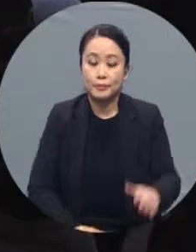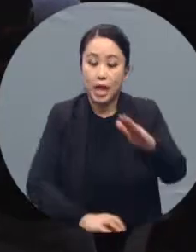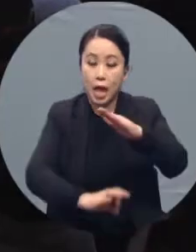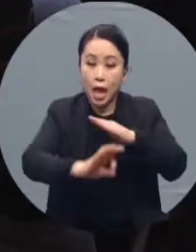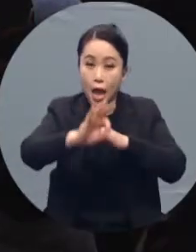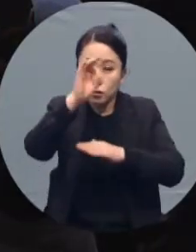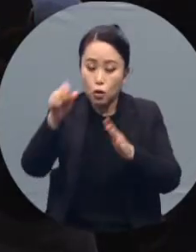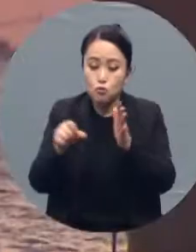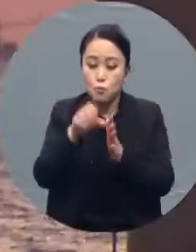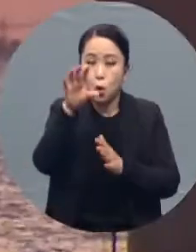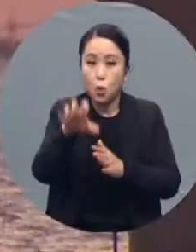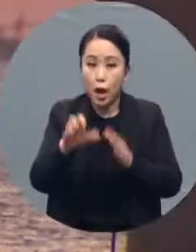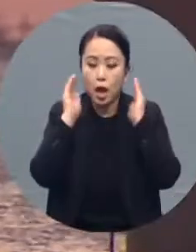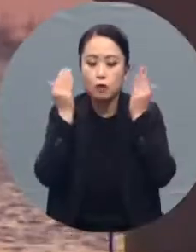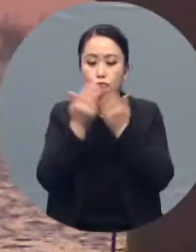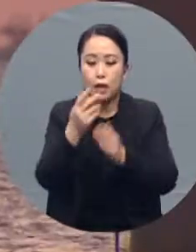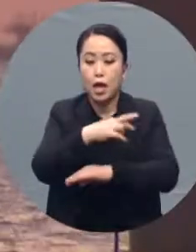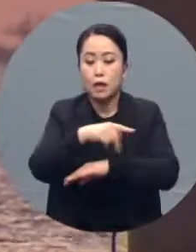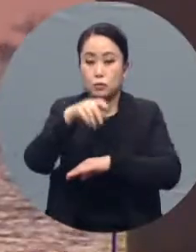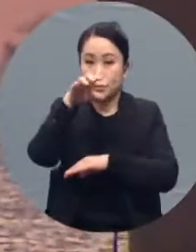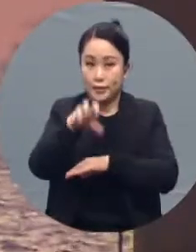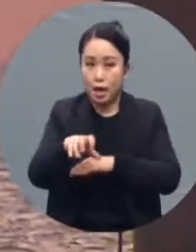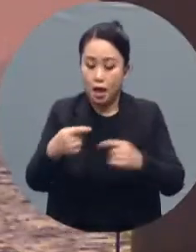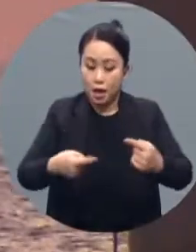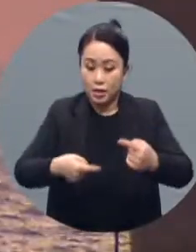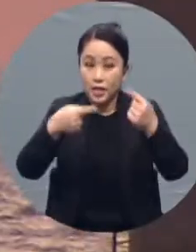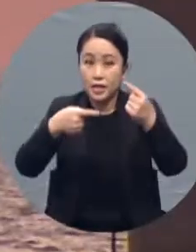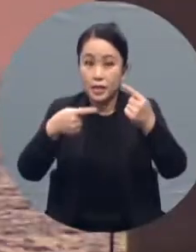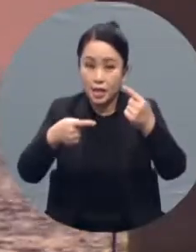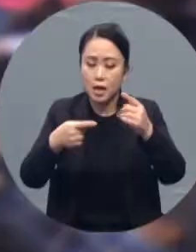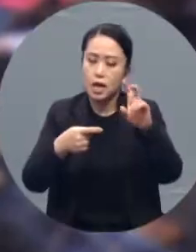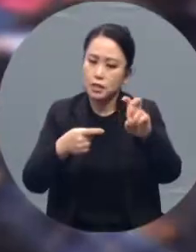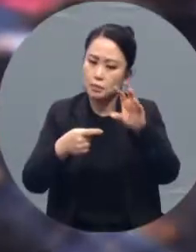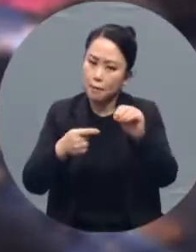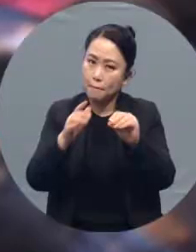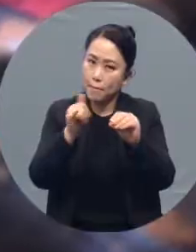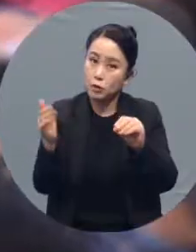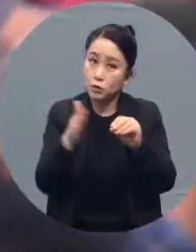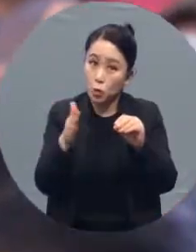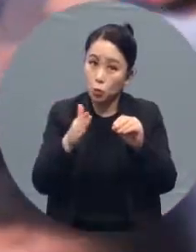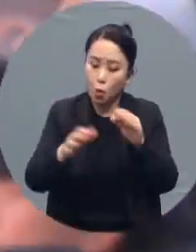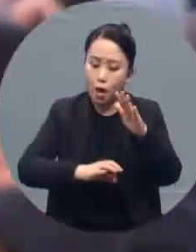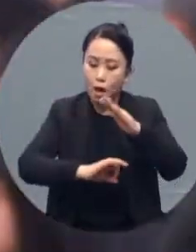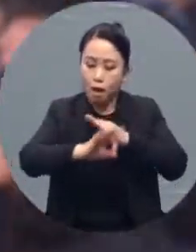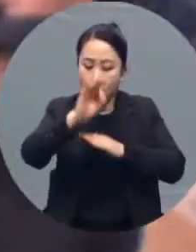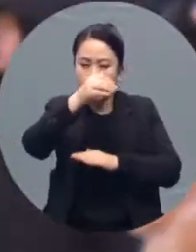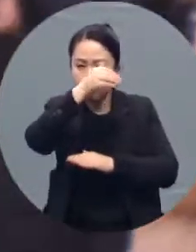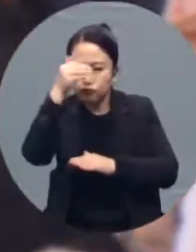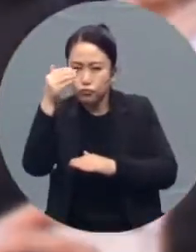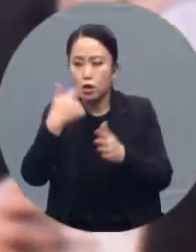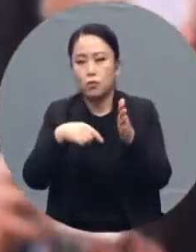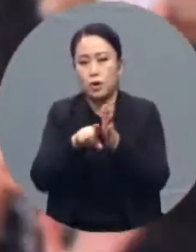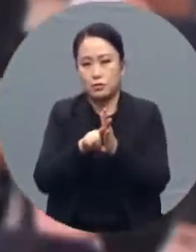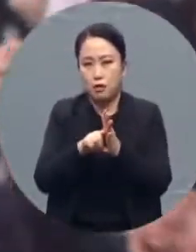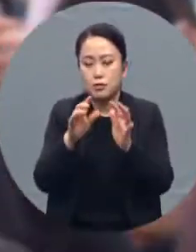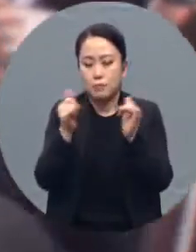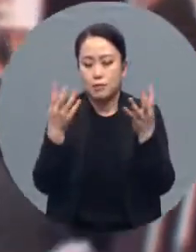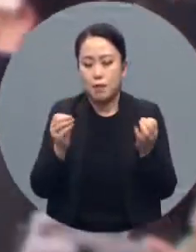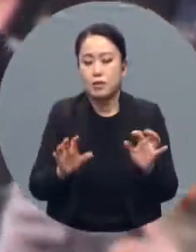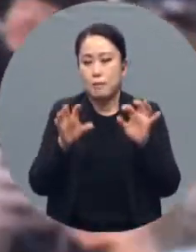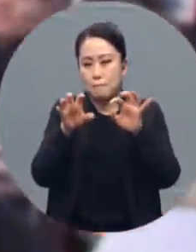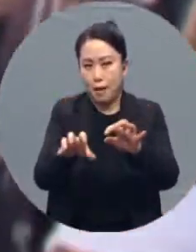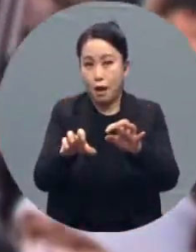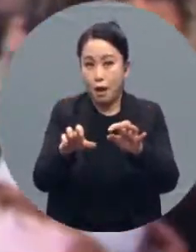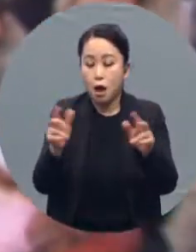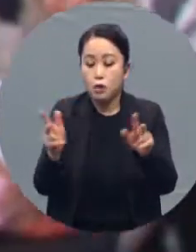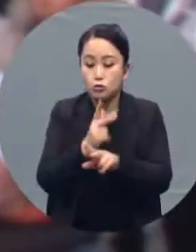해돋이 명소 해운대 해수욕장. 매년 1월 1일 20만 명 안팎의 해맞이 인파가 몰리는 곳입니다. 오는 주말